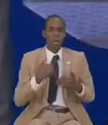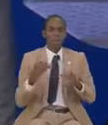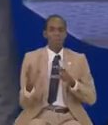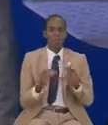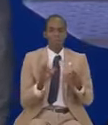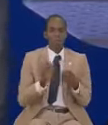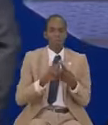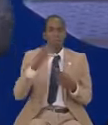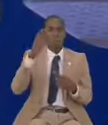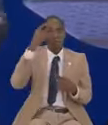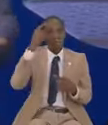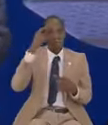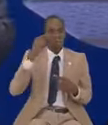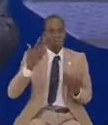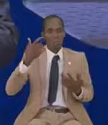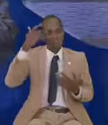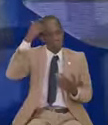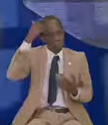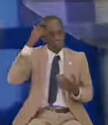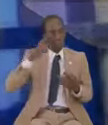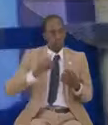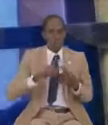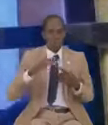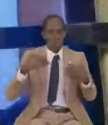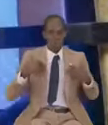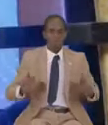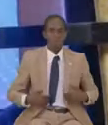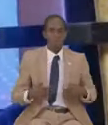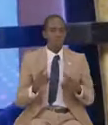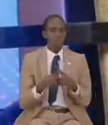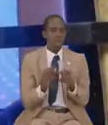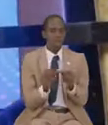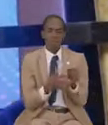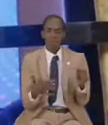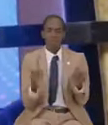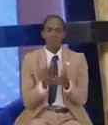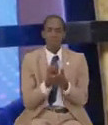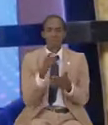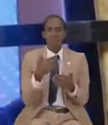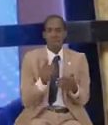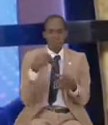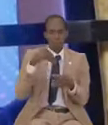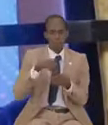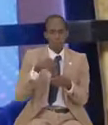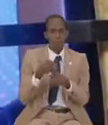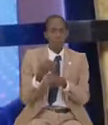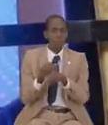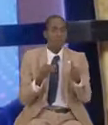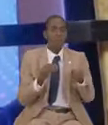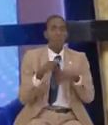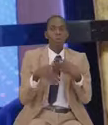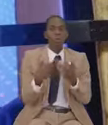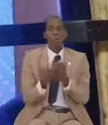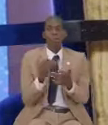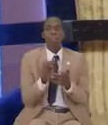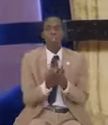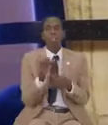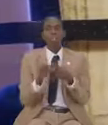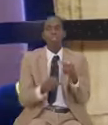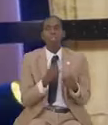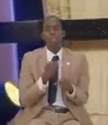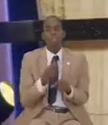dans le cerveau et tout ce que tu as fait tout ce que tu t'es fait le mal que tu t'es fait